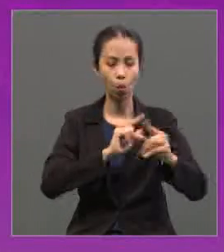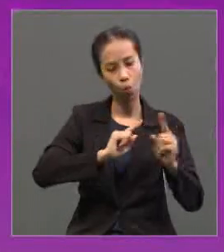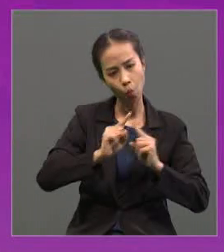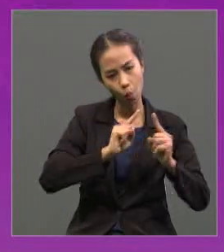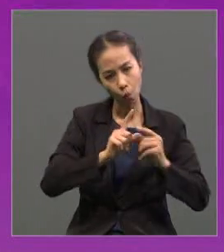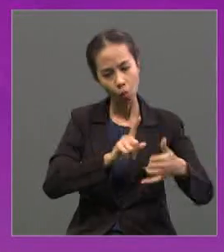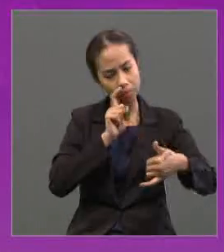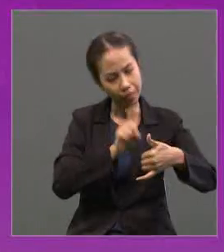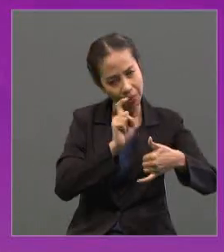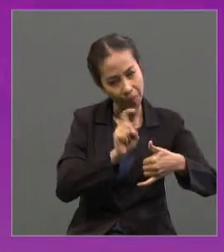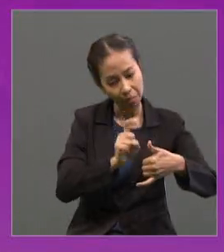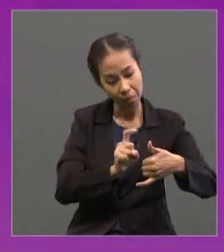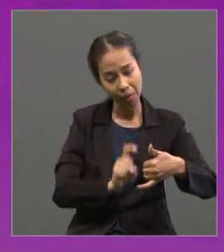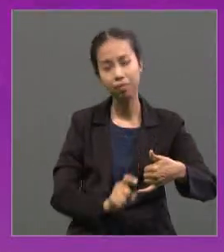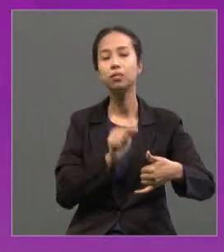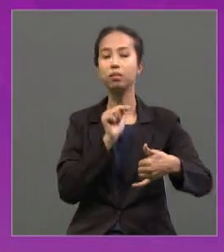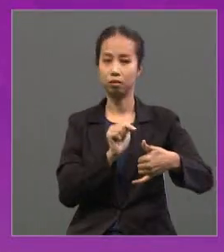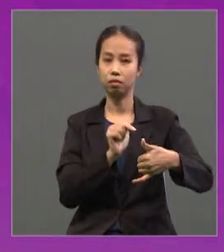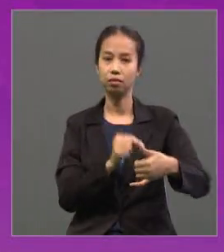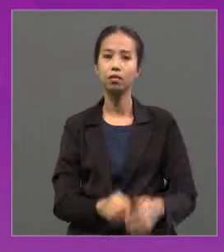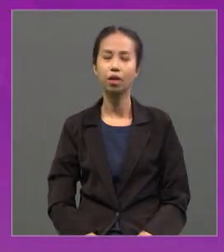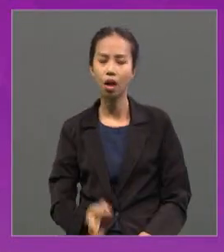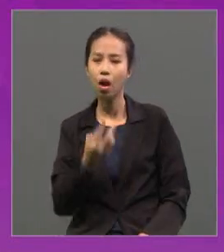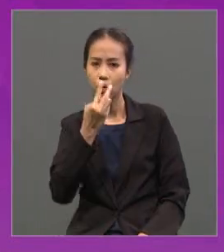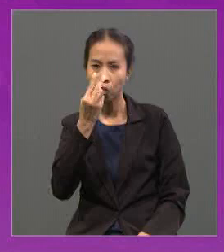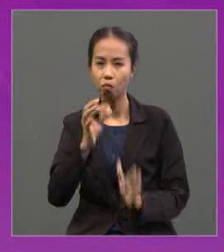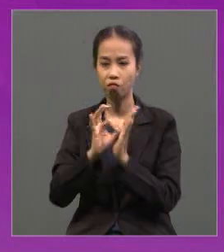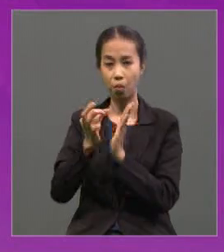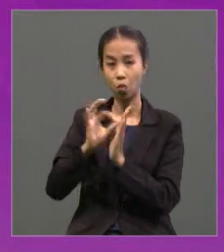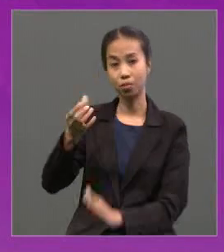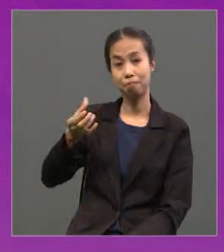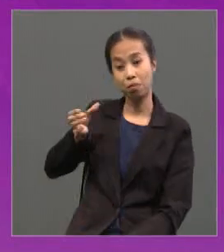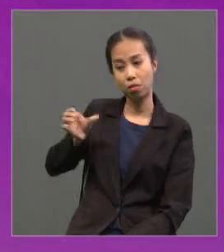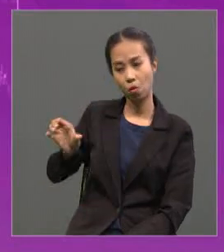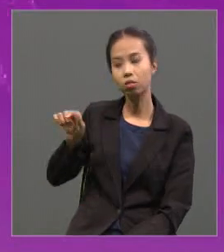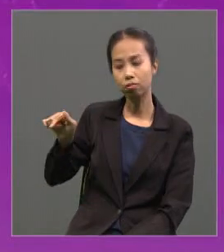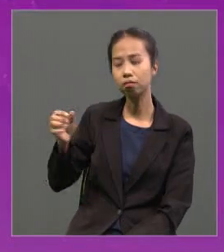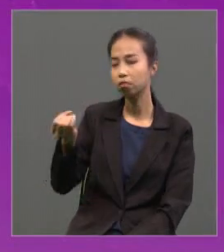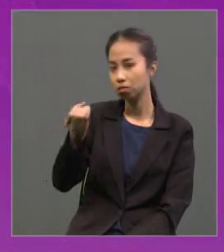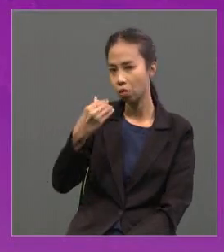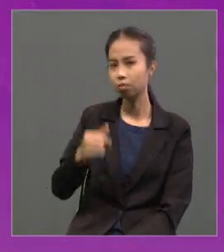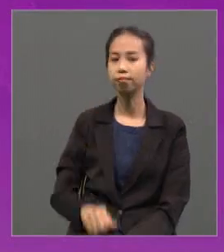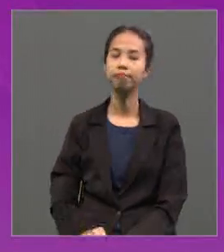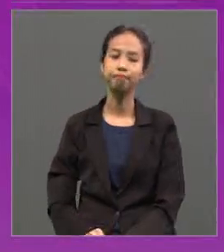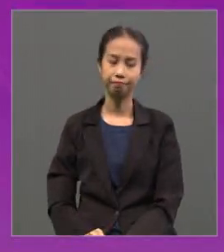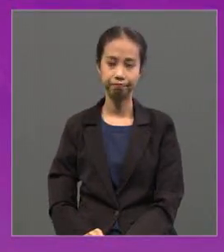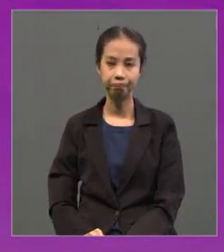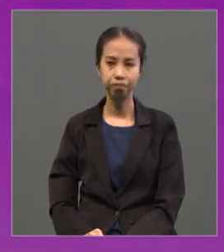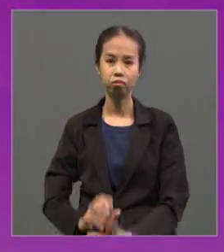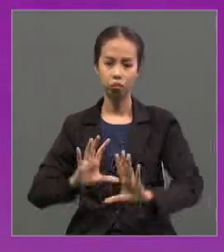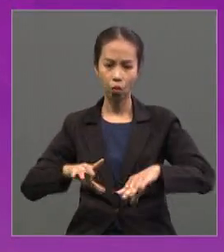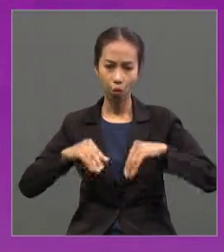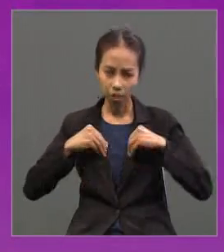รายละเอียดของนักข่าวหลายคนที่รู้จักกันเนี่ยก็ดูใน Facebook ของน้องนักข่าวนะเขาก็บอกว่าต้องยอมรับว่าบ